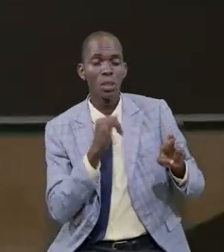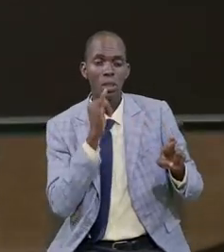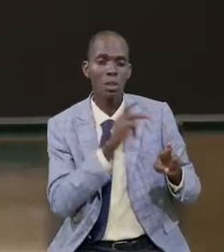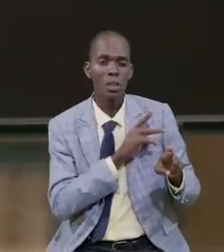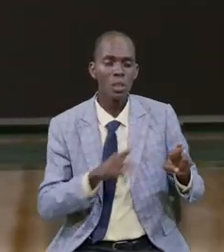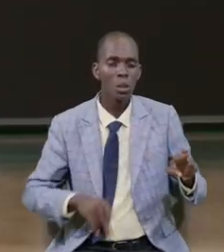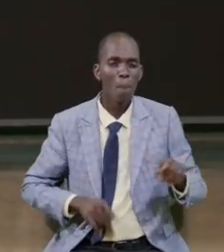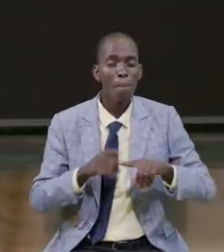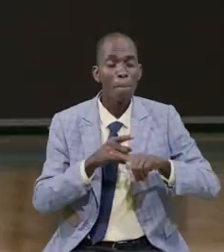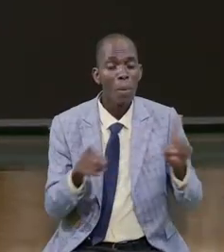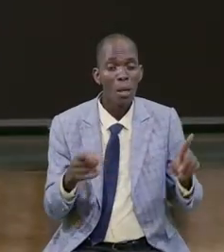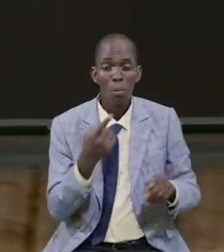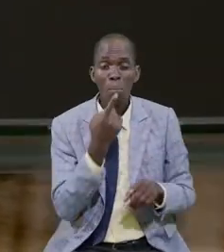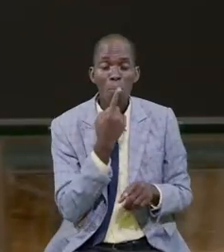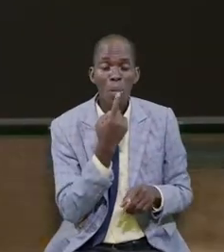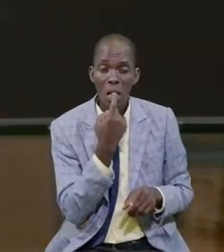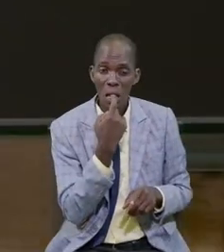langue